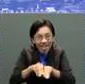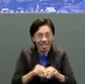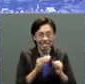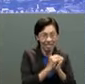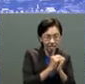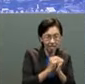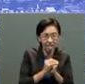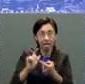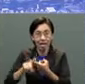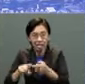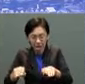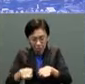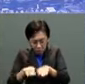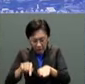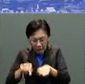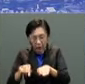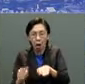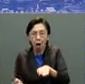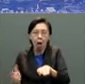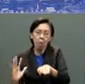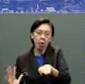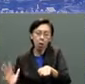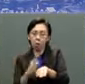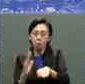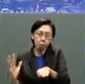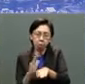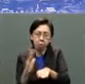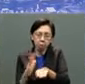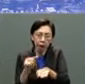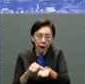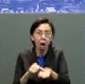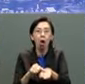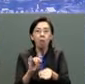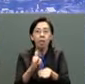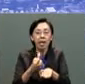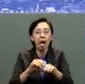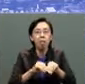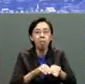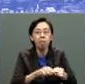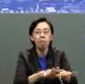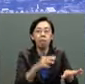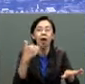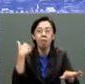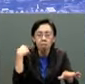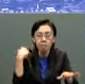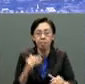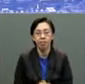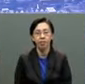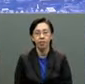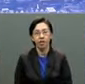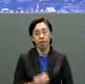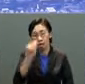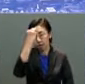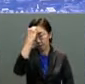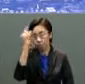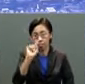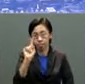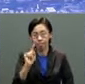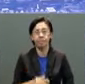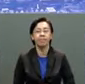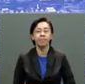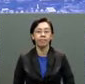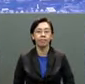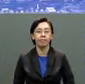ติดต่อระหว่างประเทศยังคุมกันได้ไม่ดีคนนี่แหละครับที่เป็นพาหะนำโรคแล้วก็นำเข้ามาญี่ปุ่นล่ะครับตอนนี้ภาพเป็นยังไงบ้